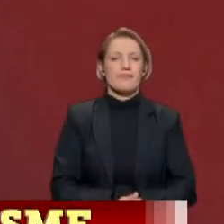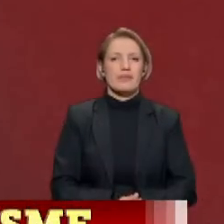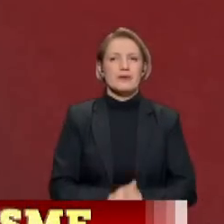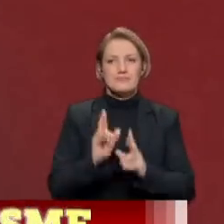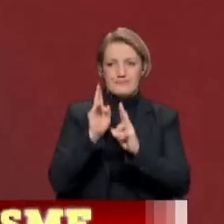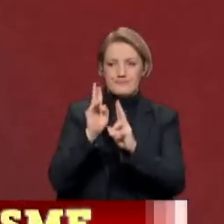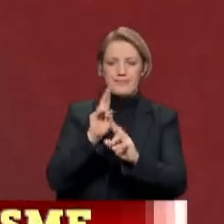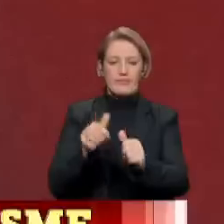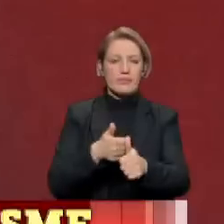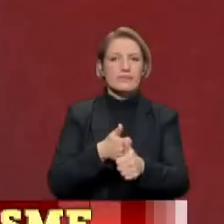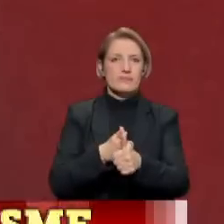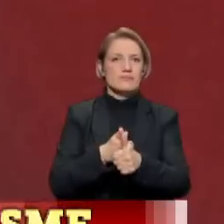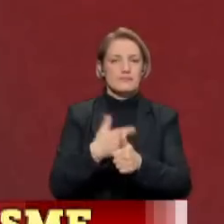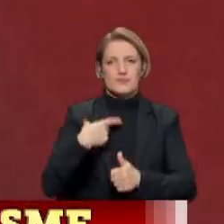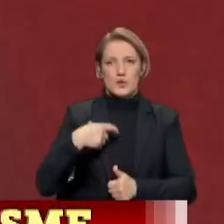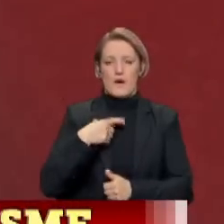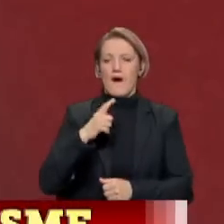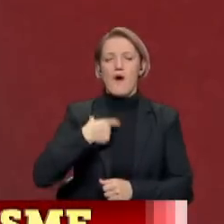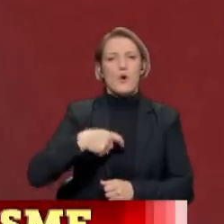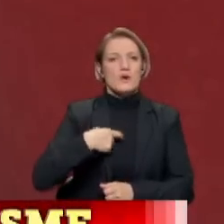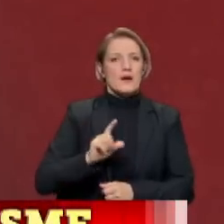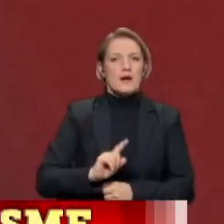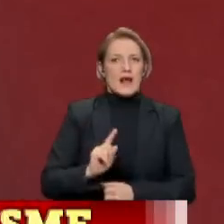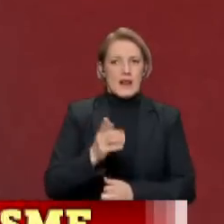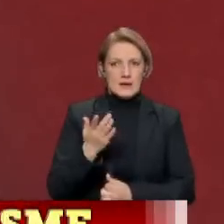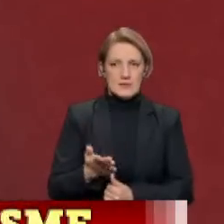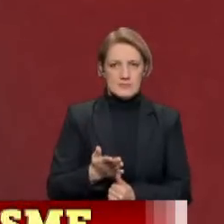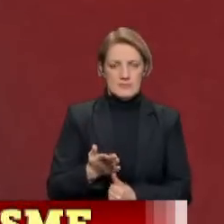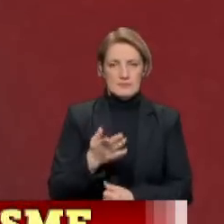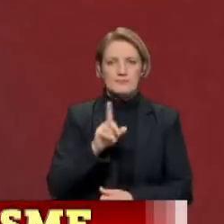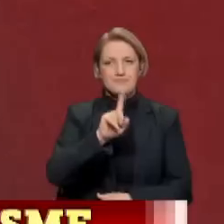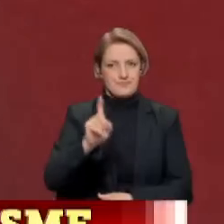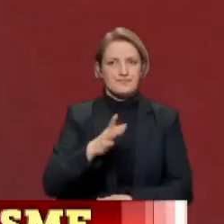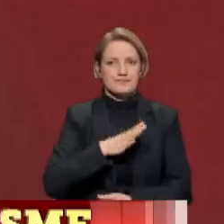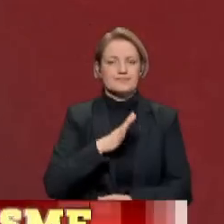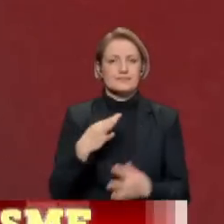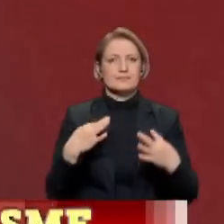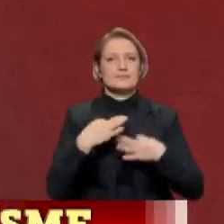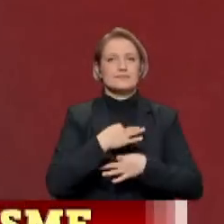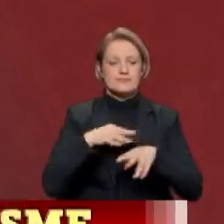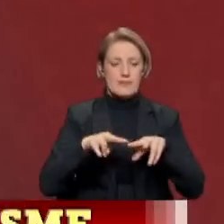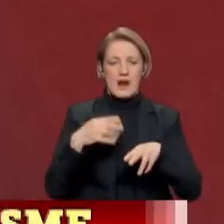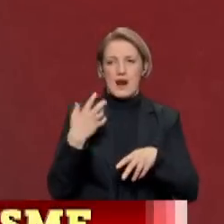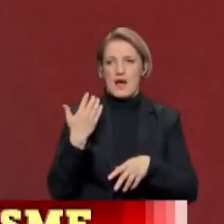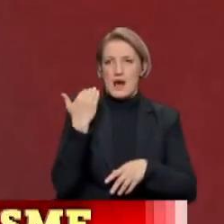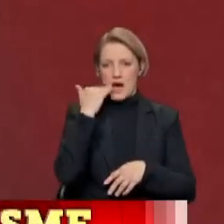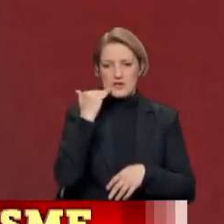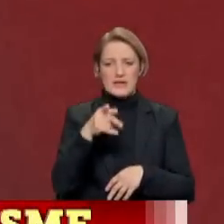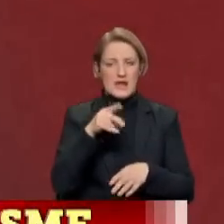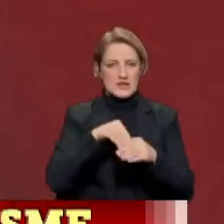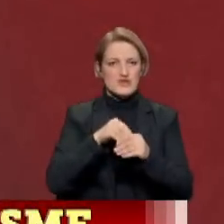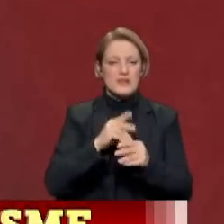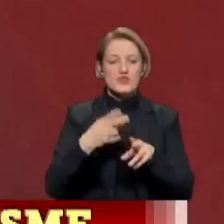Sizin danışman özelliğiniz, özel kalem özelliğinizle yöneltmek istiyorum. Hani Sayın Akşener için tecrübeli bir